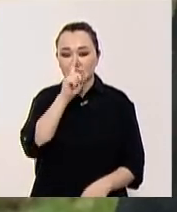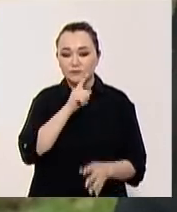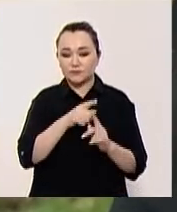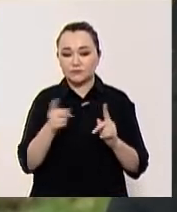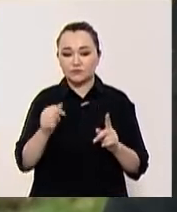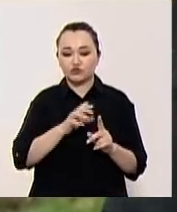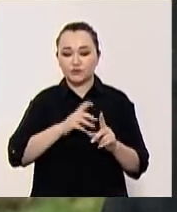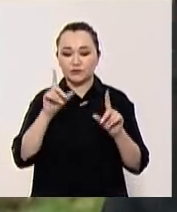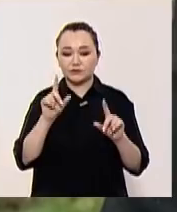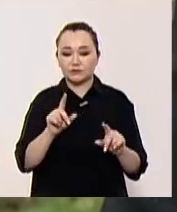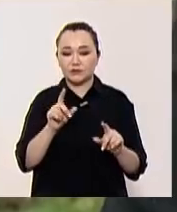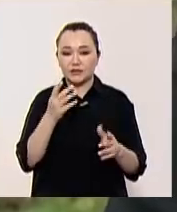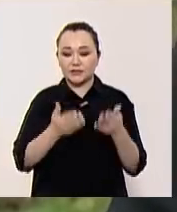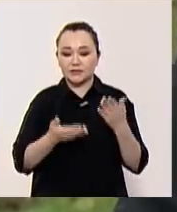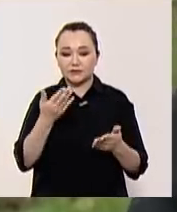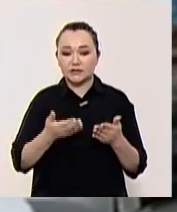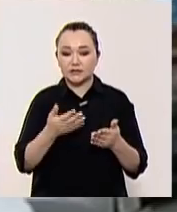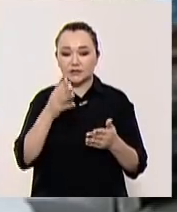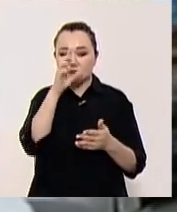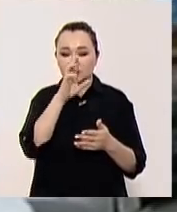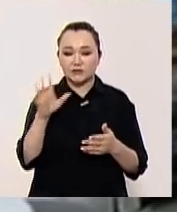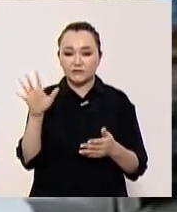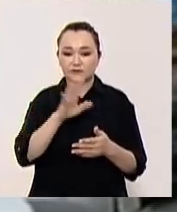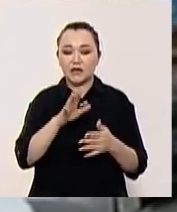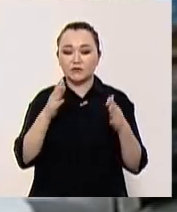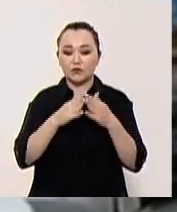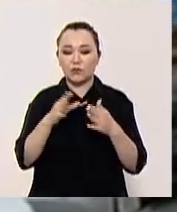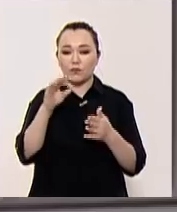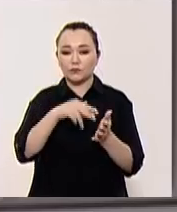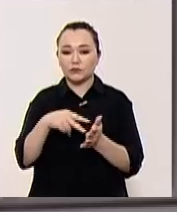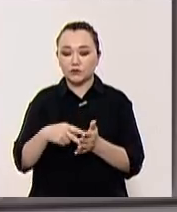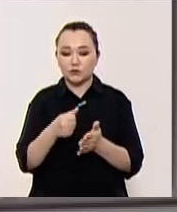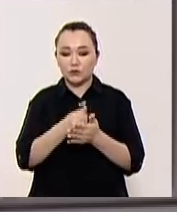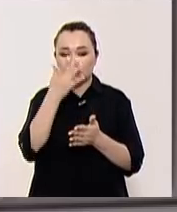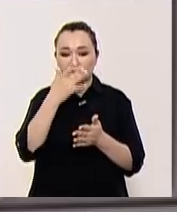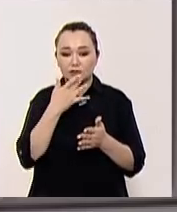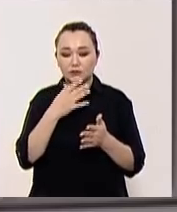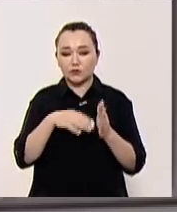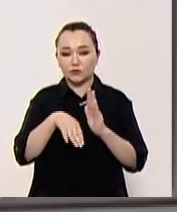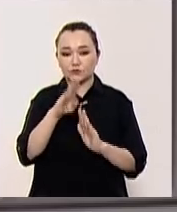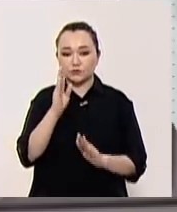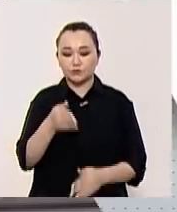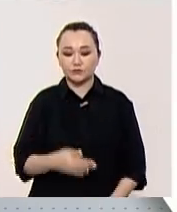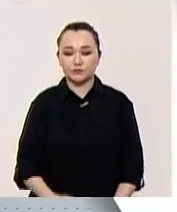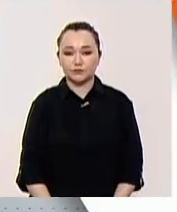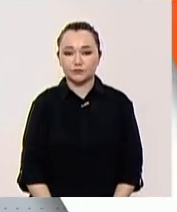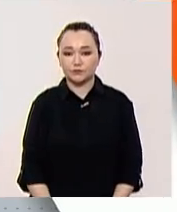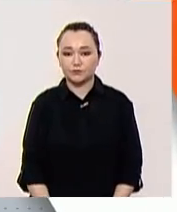мүмкін. Егер мемлекетіміз жылжымайтын мүлік бағасы жазға қарай тұрақталуы мүмкін бе?